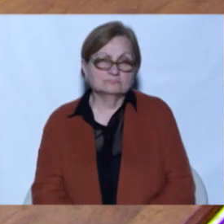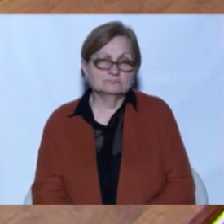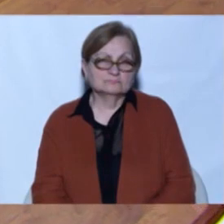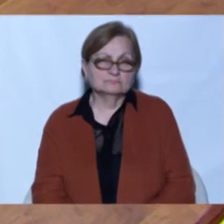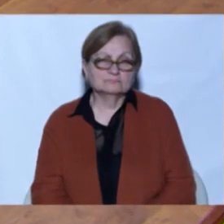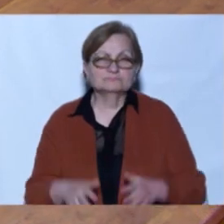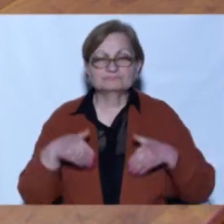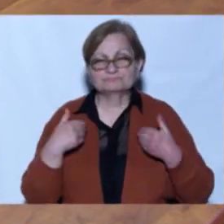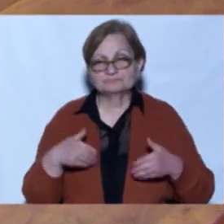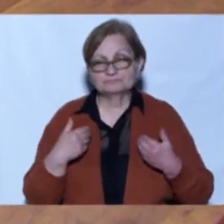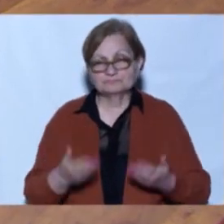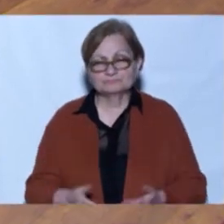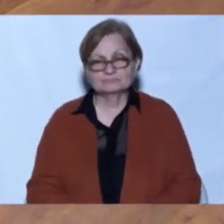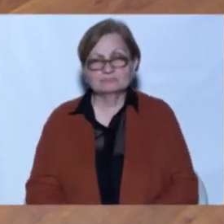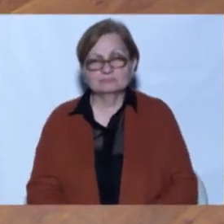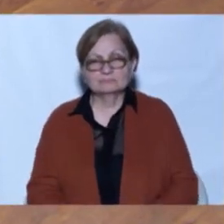გამარჯობა.